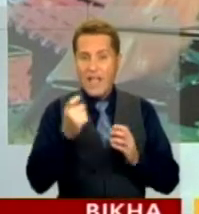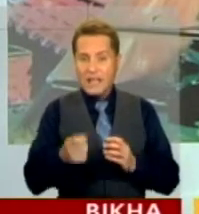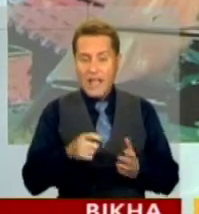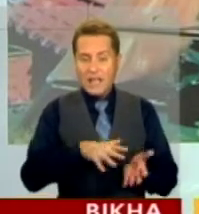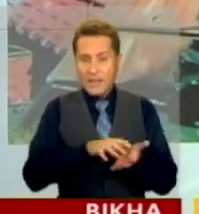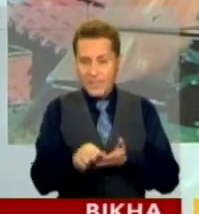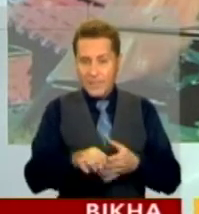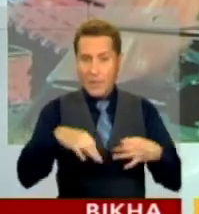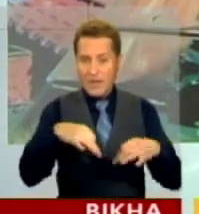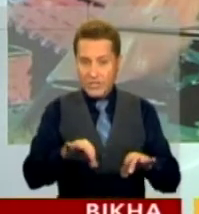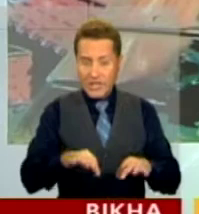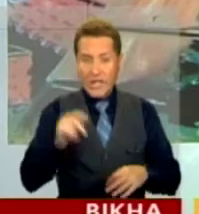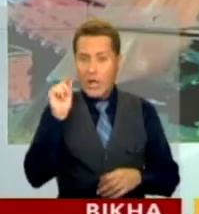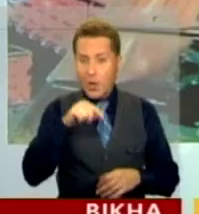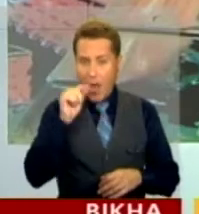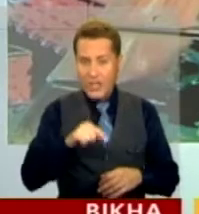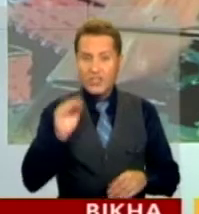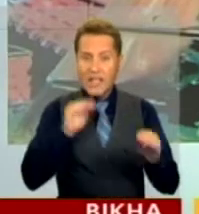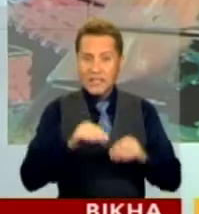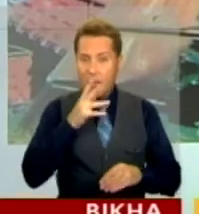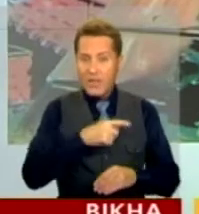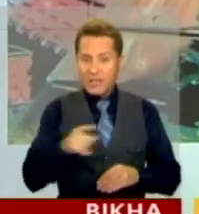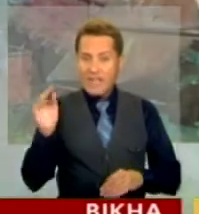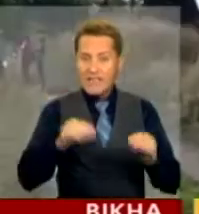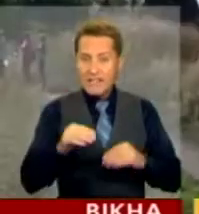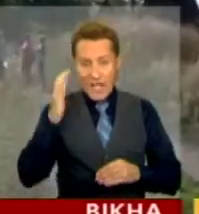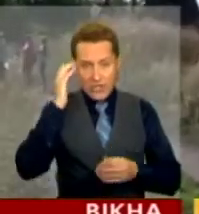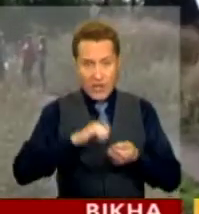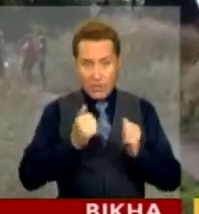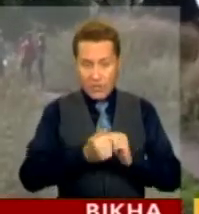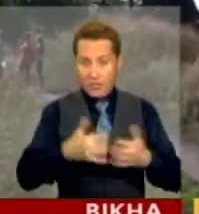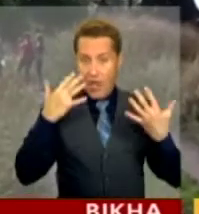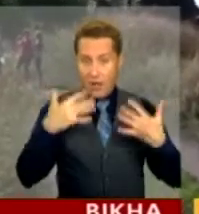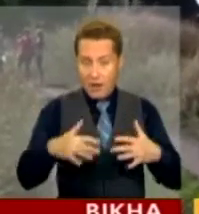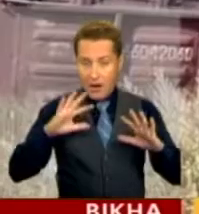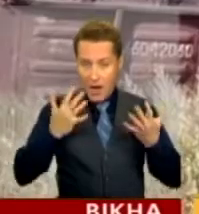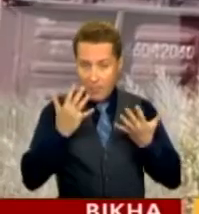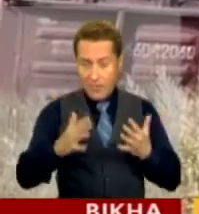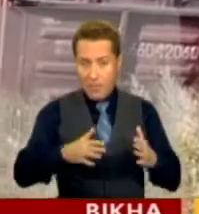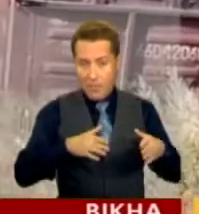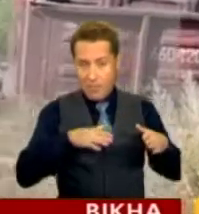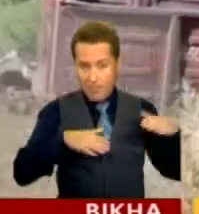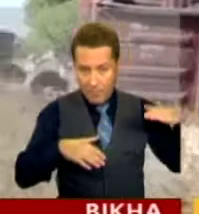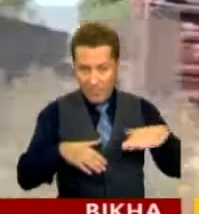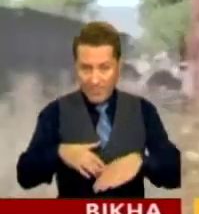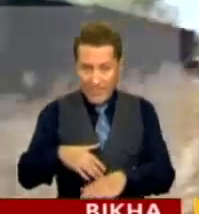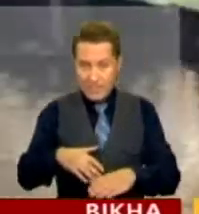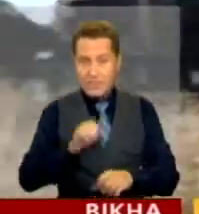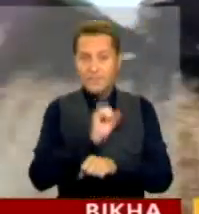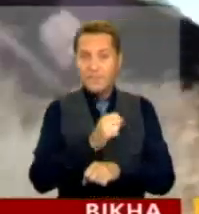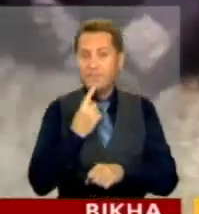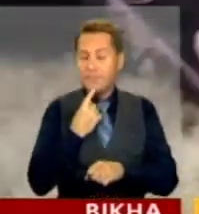Красному Лучі на Луганщині. На складі під час завантаження вугіллям вони раптом покотилися униз. Спроби спинити вагони були